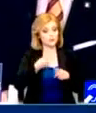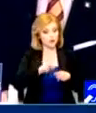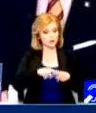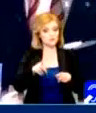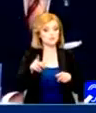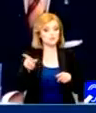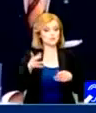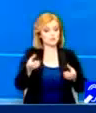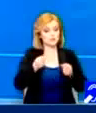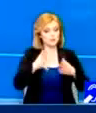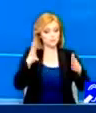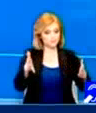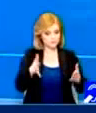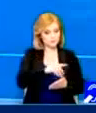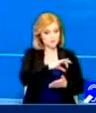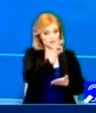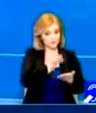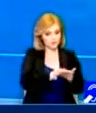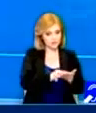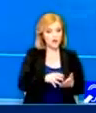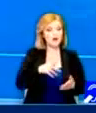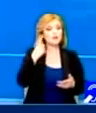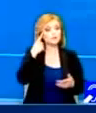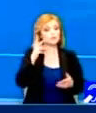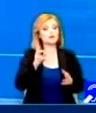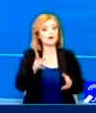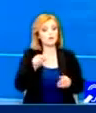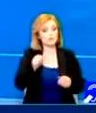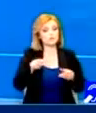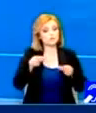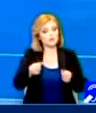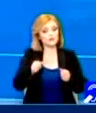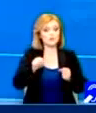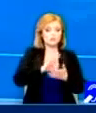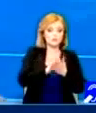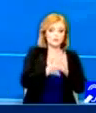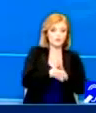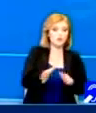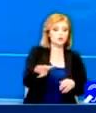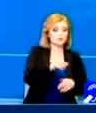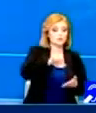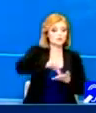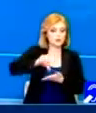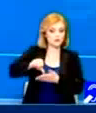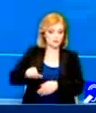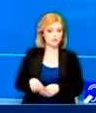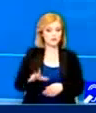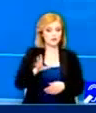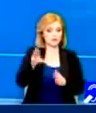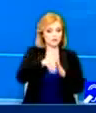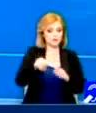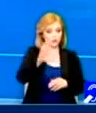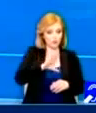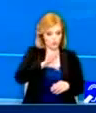calea europeană. Dar cum credeți dumneavoastră că ați putea să convingeți totuși statele membre ale Uniunii Europene ca să acorde acest credit de încredere Republicii